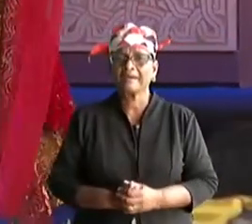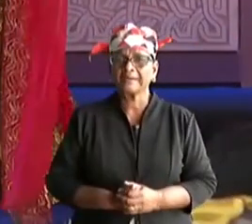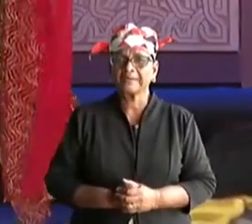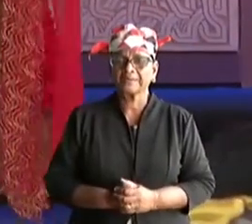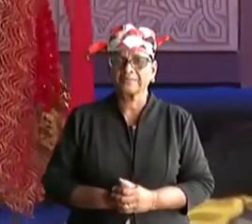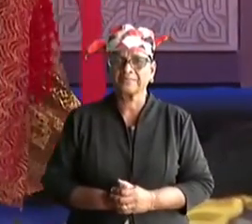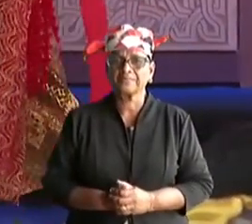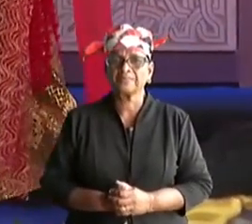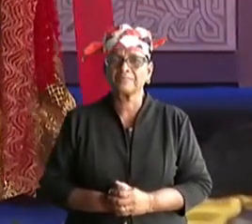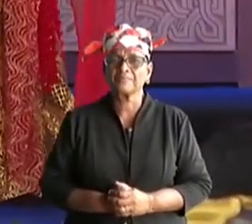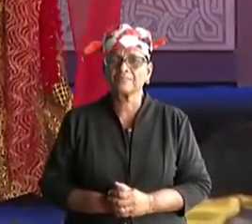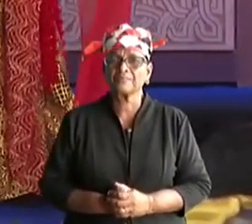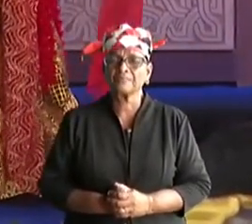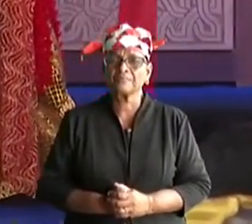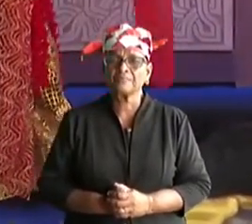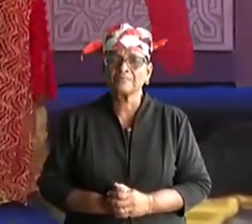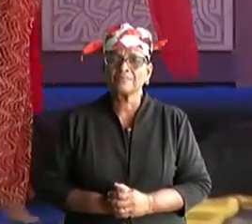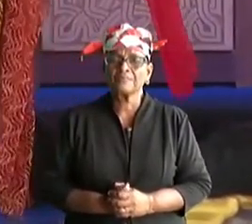ai